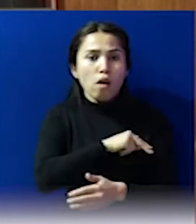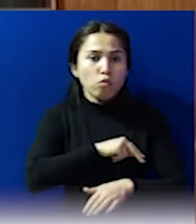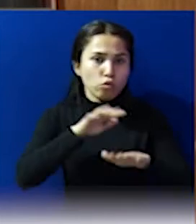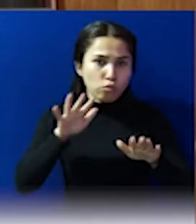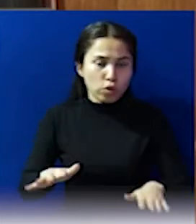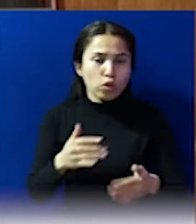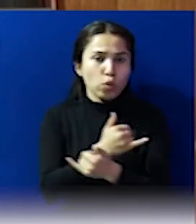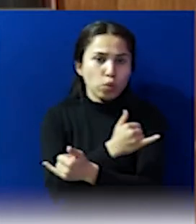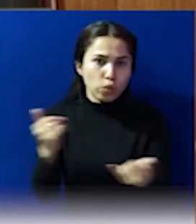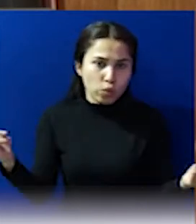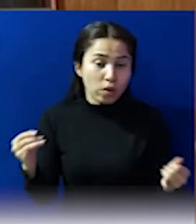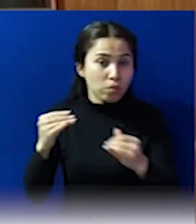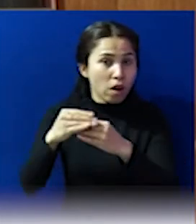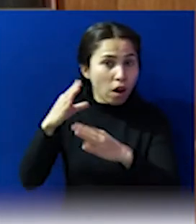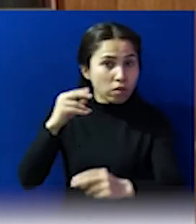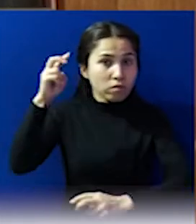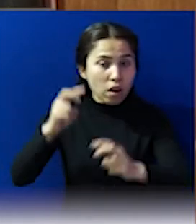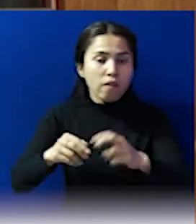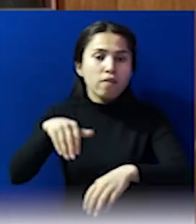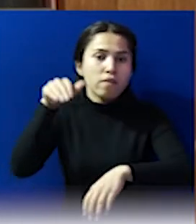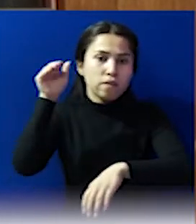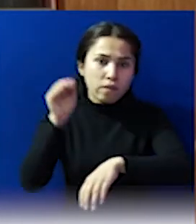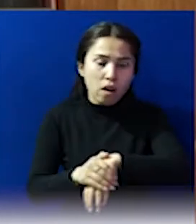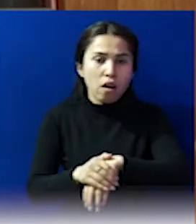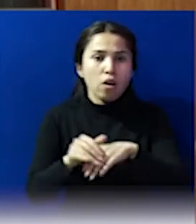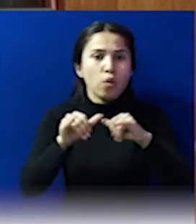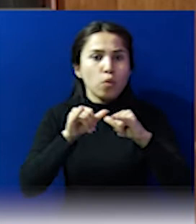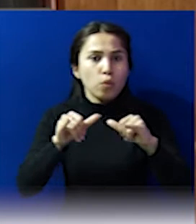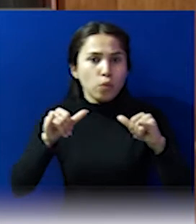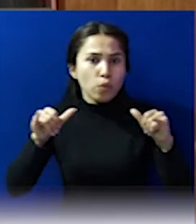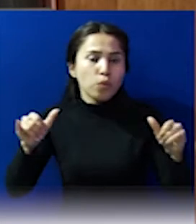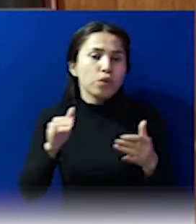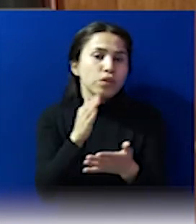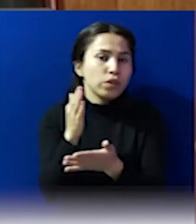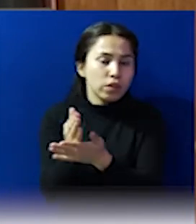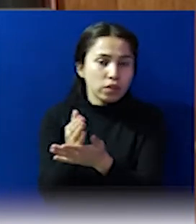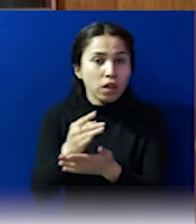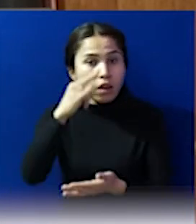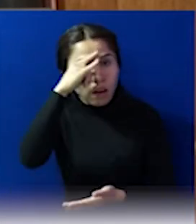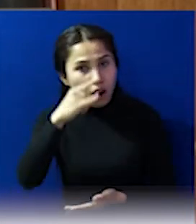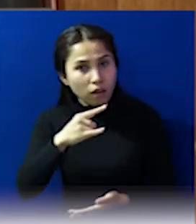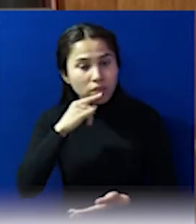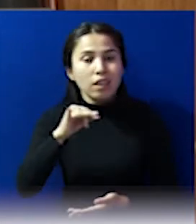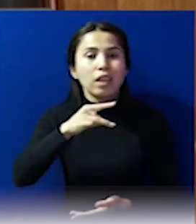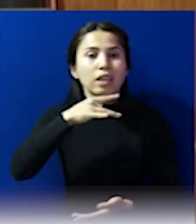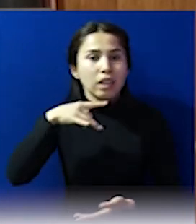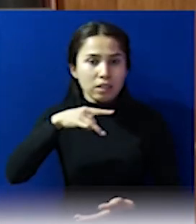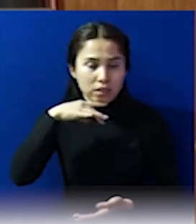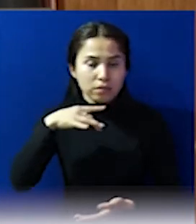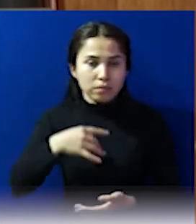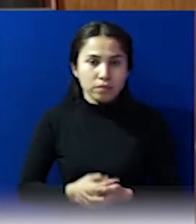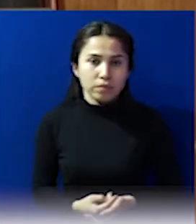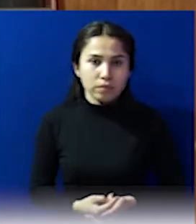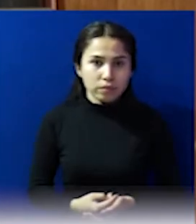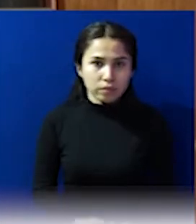В Мойынкумском районе по программе «Дорожная карта бизнеса» заявок нет. В Жуалинском было подано две заявки на сумму 36 миллионов тенге. Такая